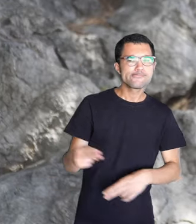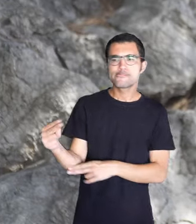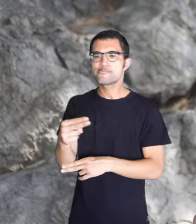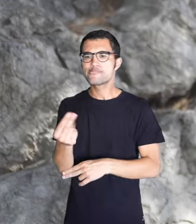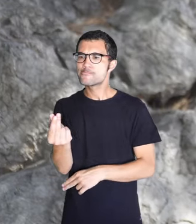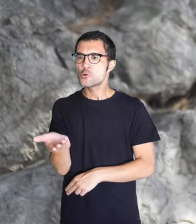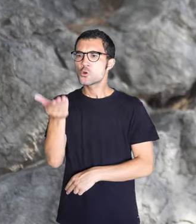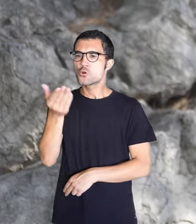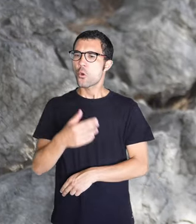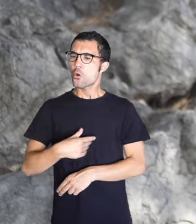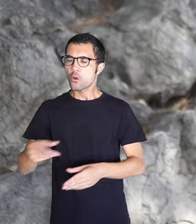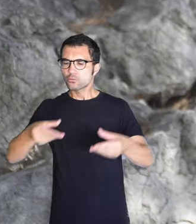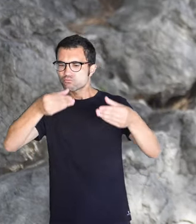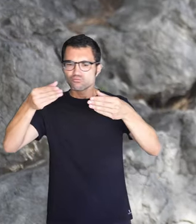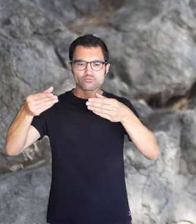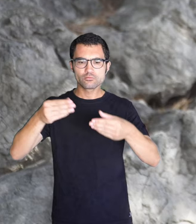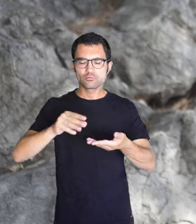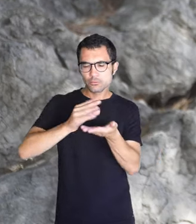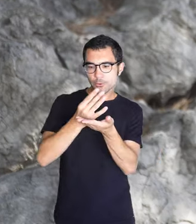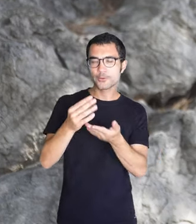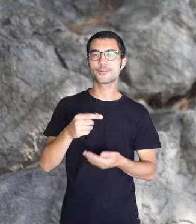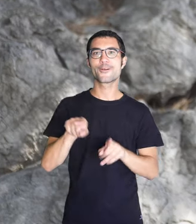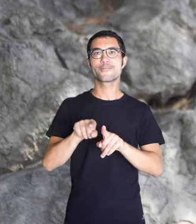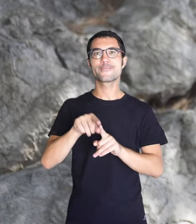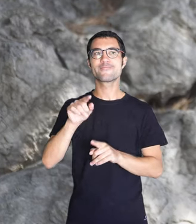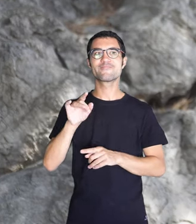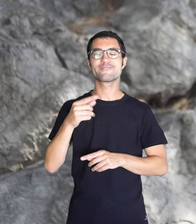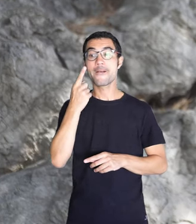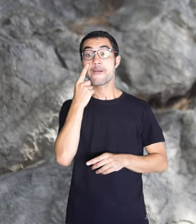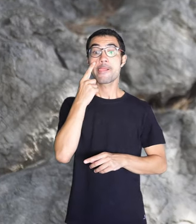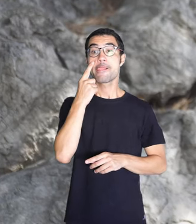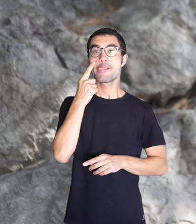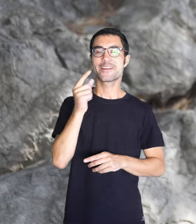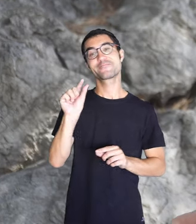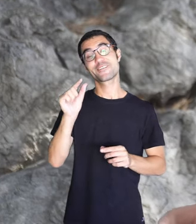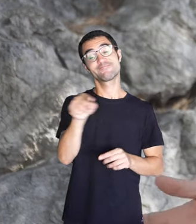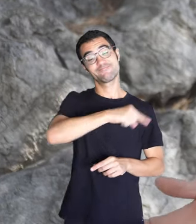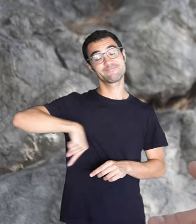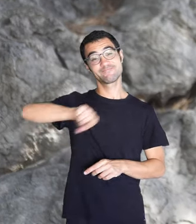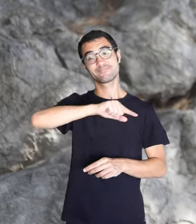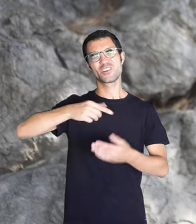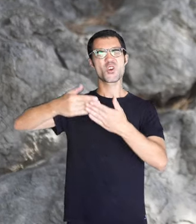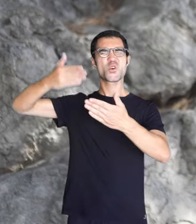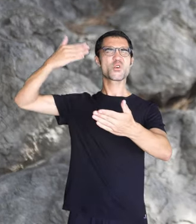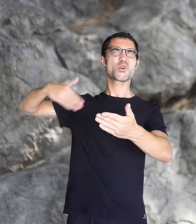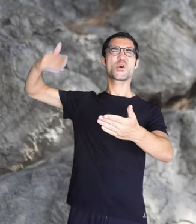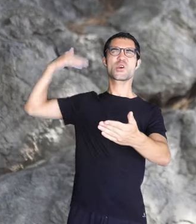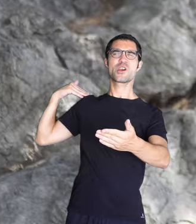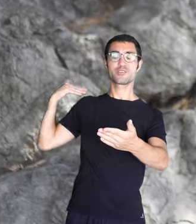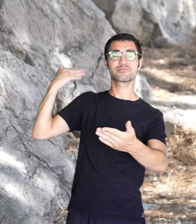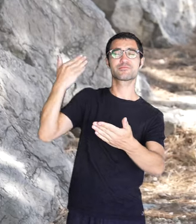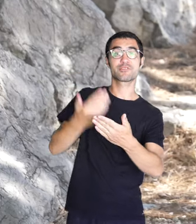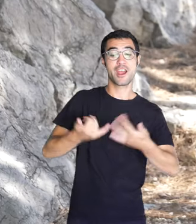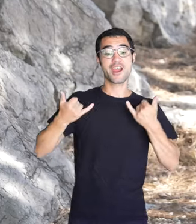m'hem espreu, m'hem si... Clar, és aquella picaresca que hi ha sempre. Ha estat, i espero que hi